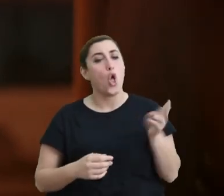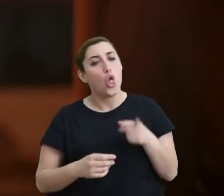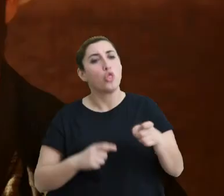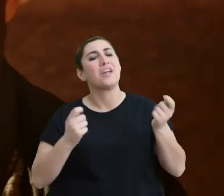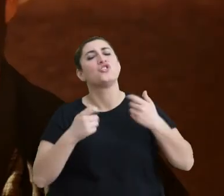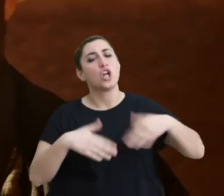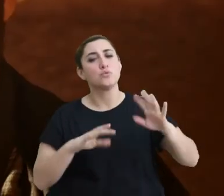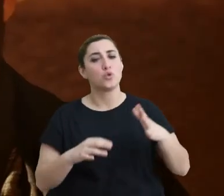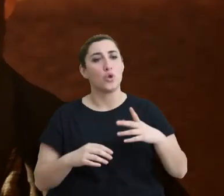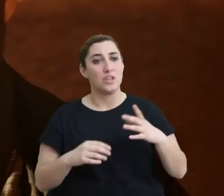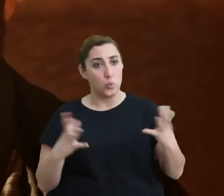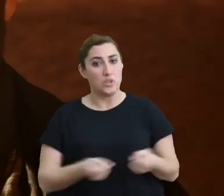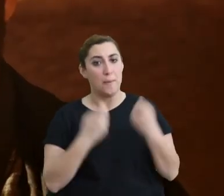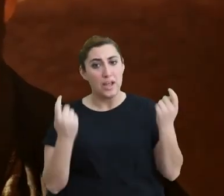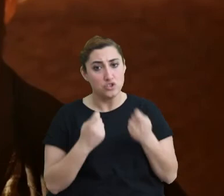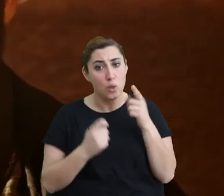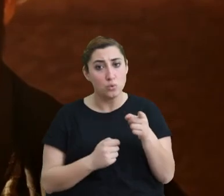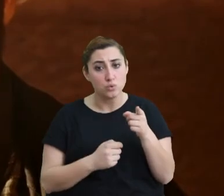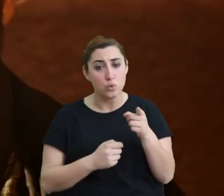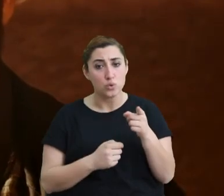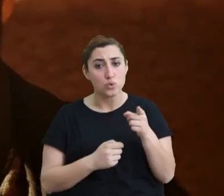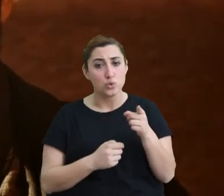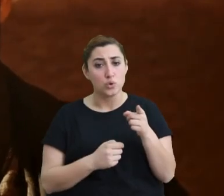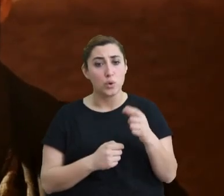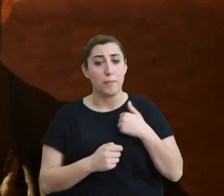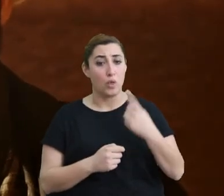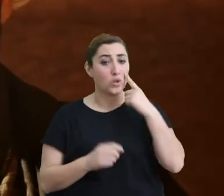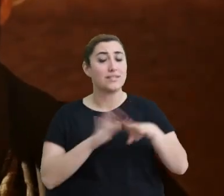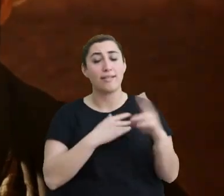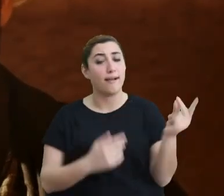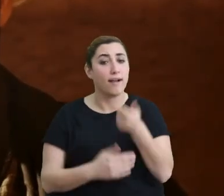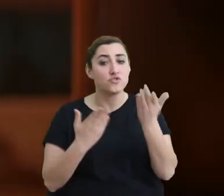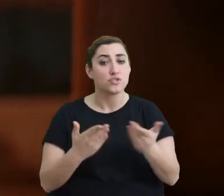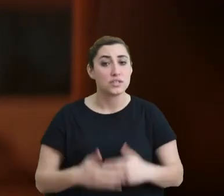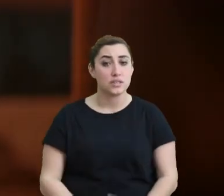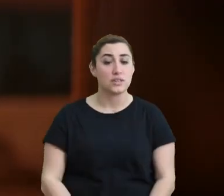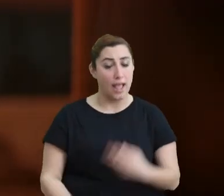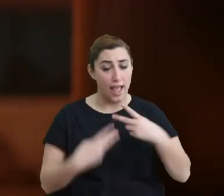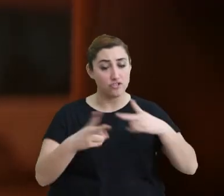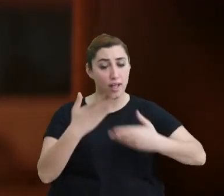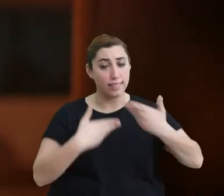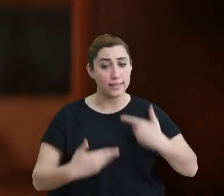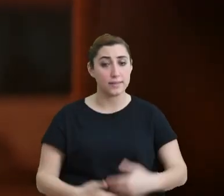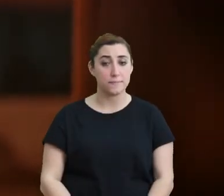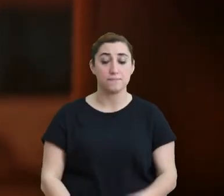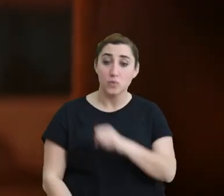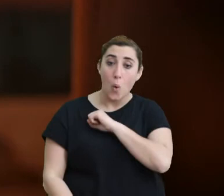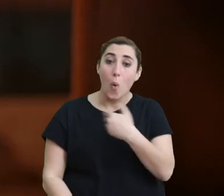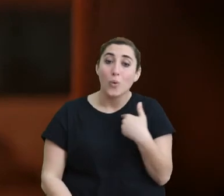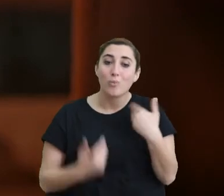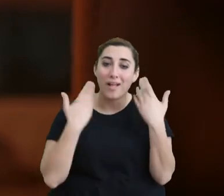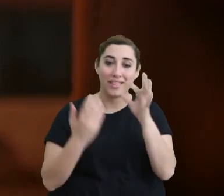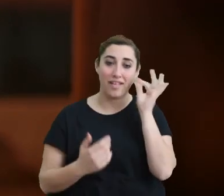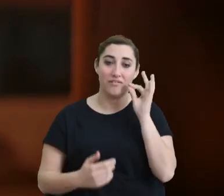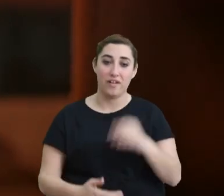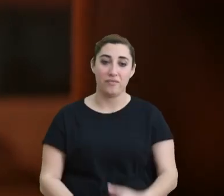değil, can vermek idi niyetin. Beni görünce neden kaçtın o vakit? İzah et. Korktum Kadı